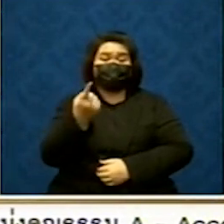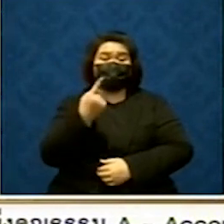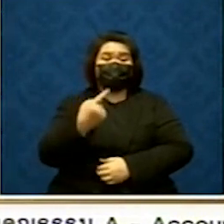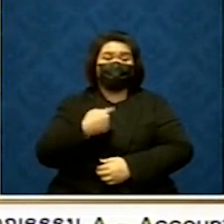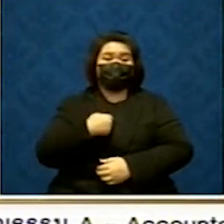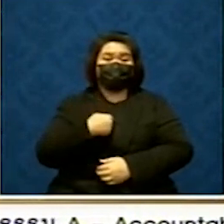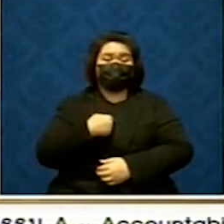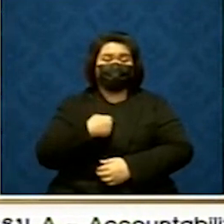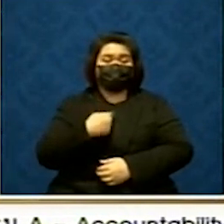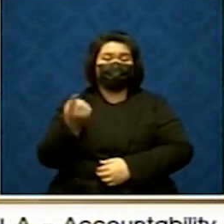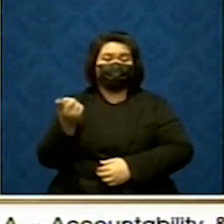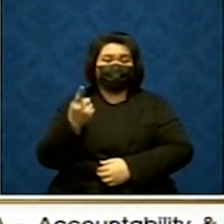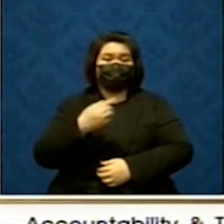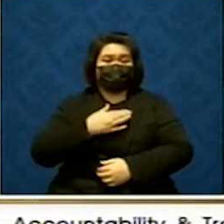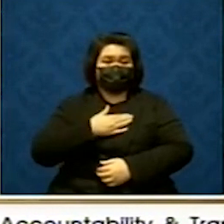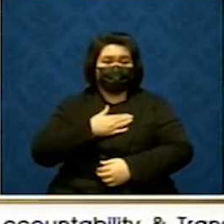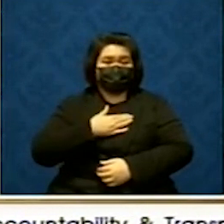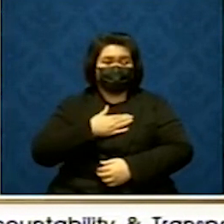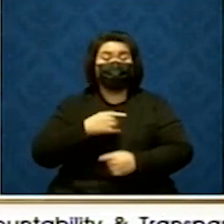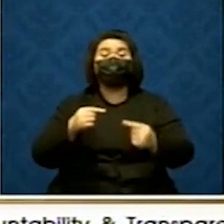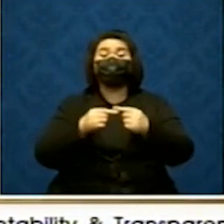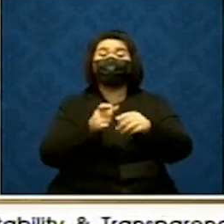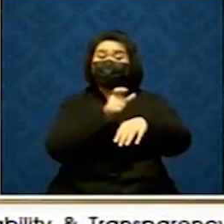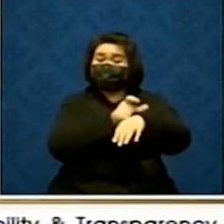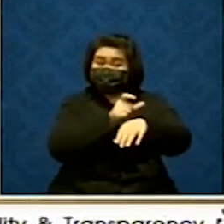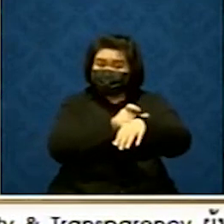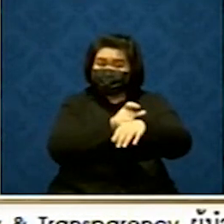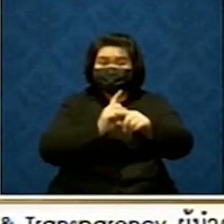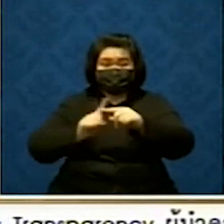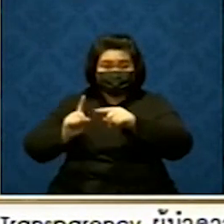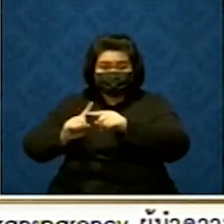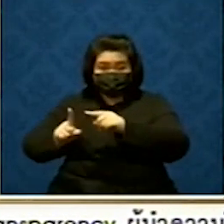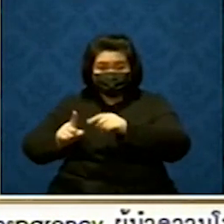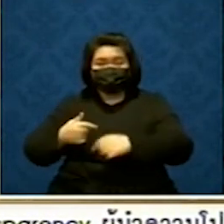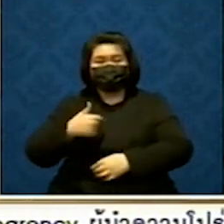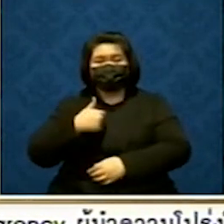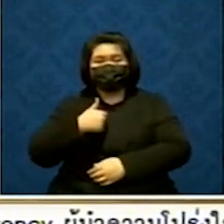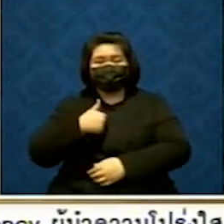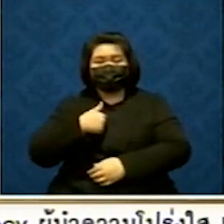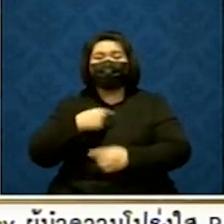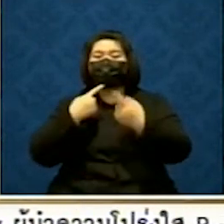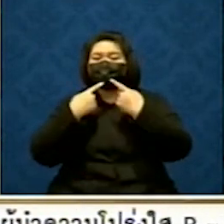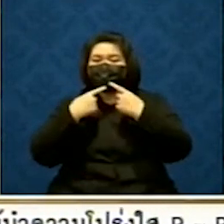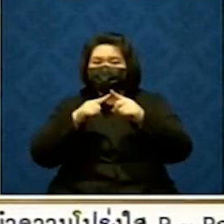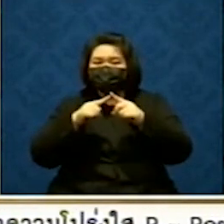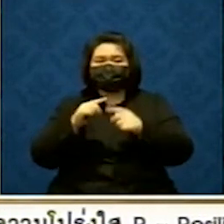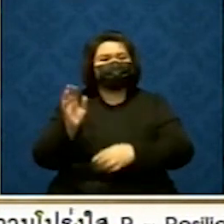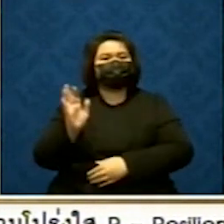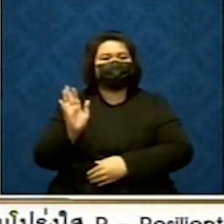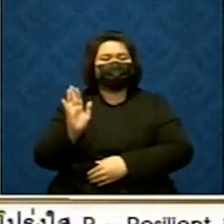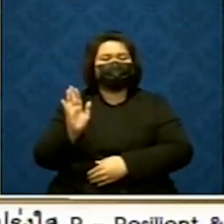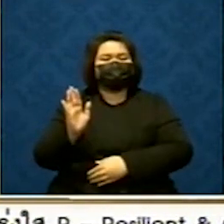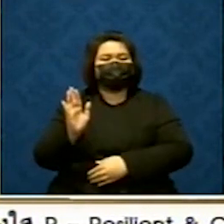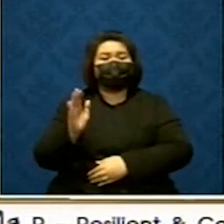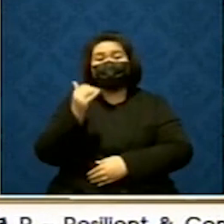อเกลาหาผู้อภิปรายทั้งหมดในเรื่องนาฬิกาไม่สามารถตอบได้เพราะไม่อาจเก้าล่วงเรื่องปอ้ไม่เกี่ย